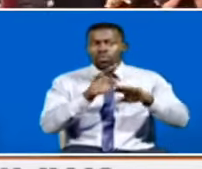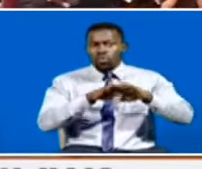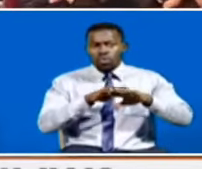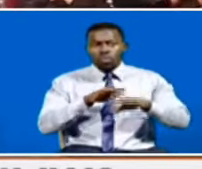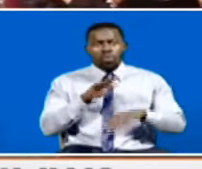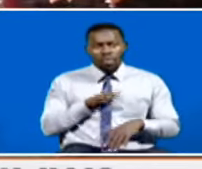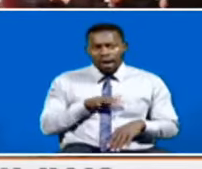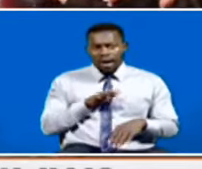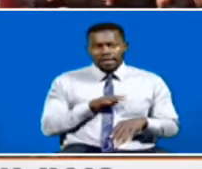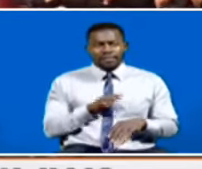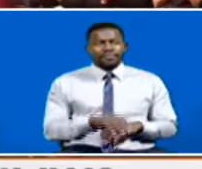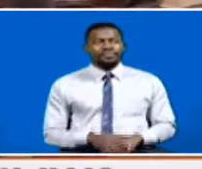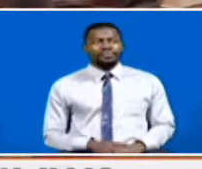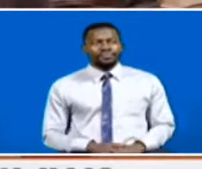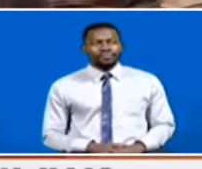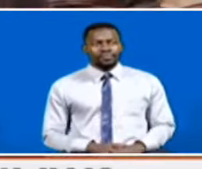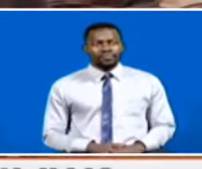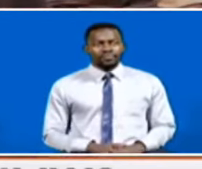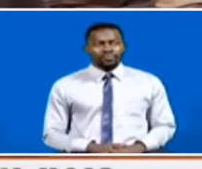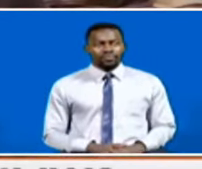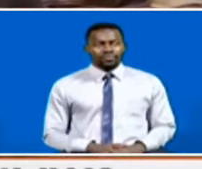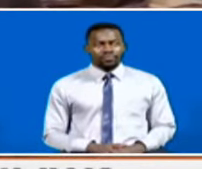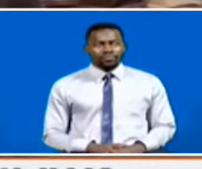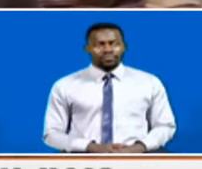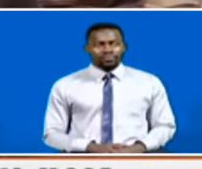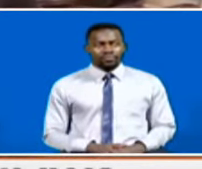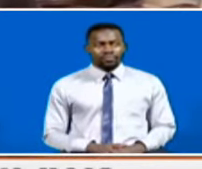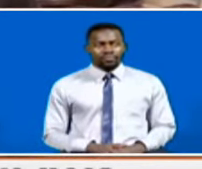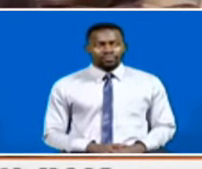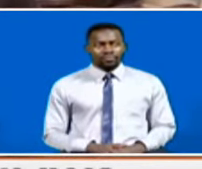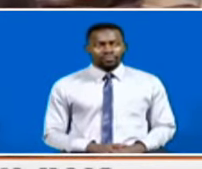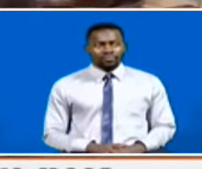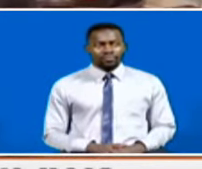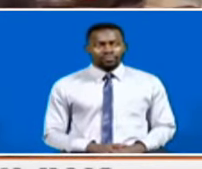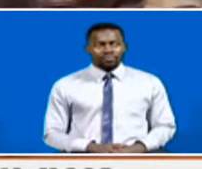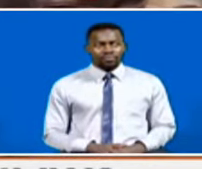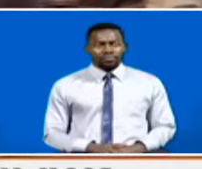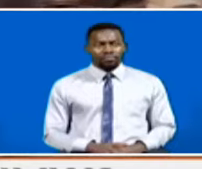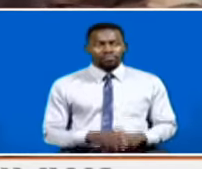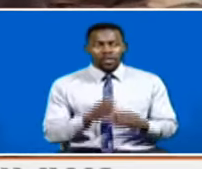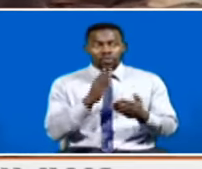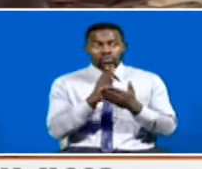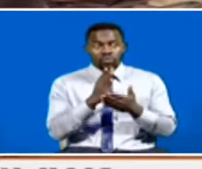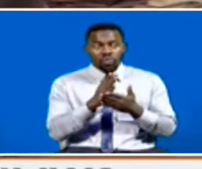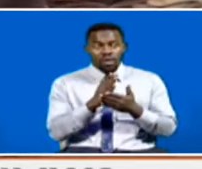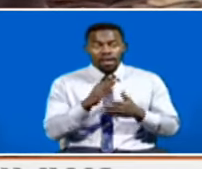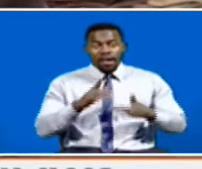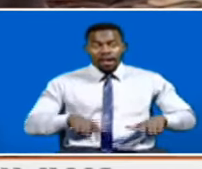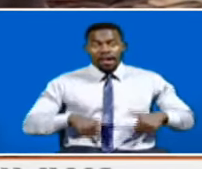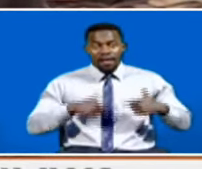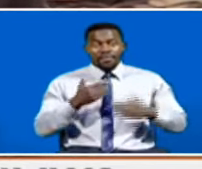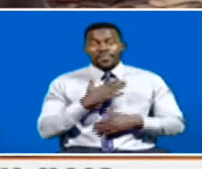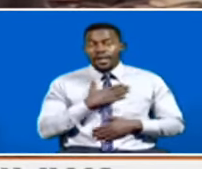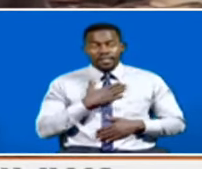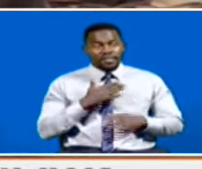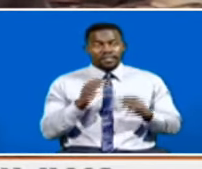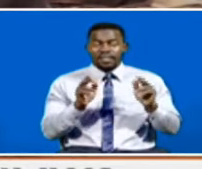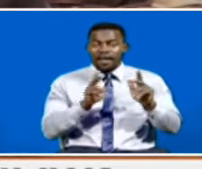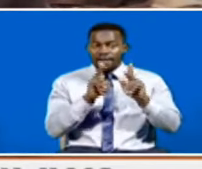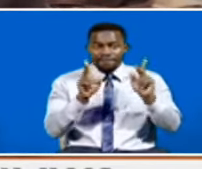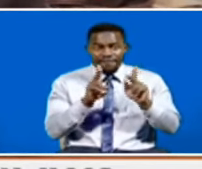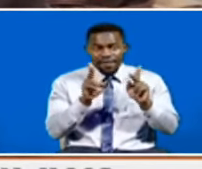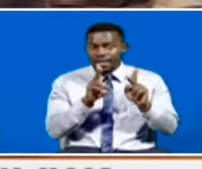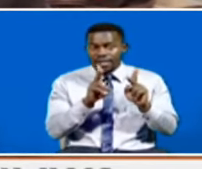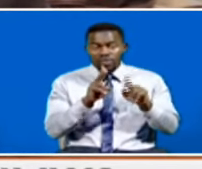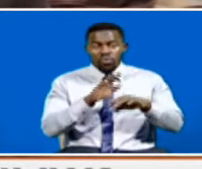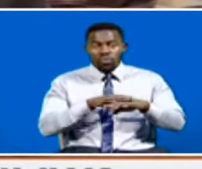wanaoibukia. Looking at the life of Wangari Maathai and looking at my life is a very lonely life in Kenya. We are